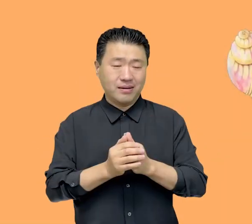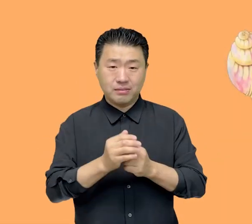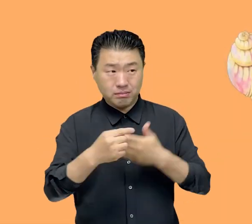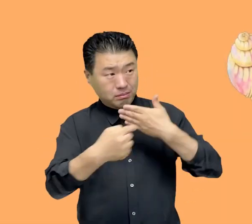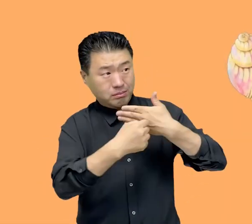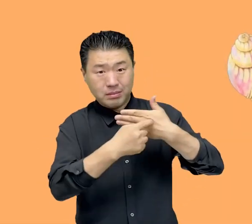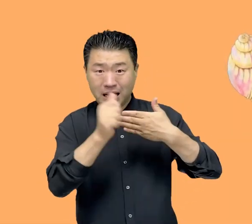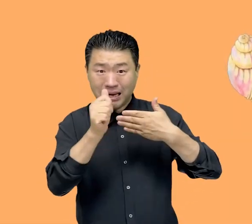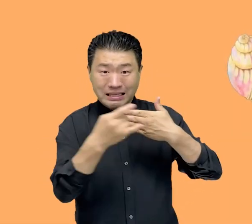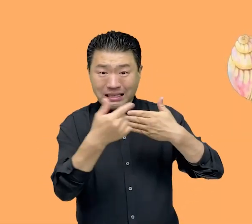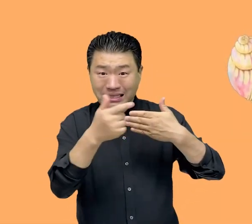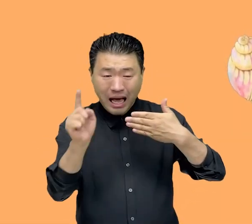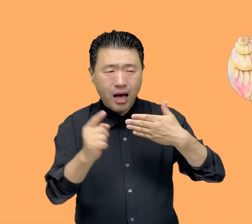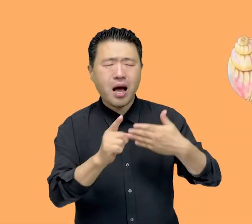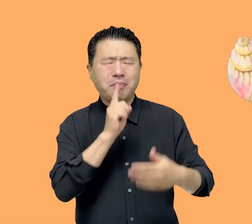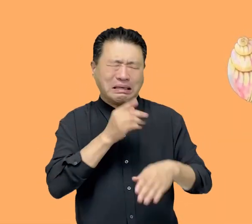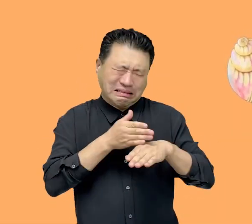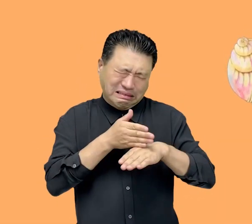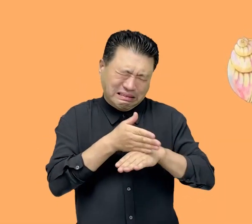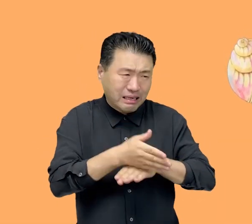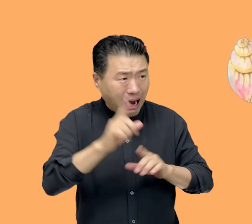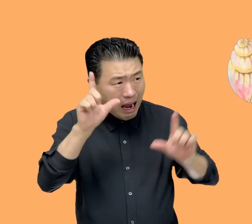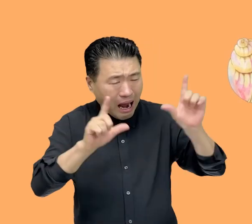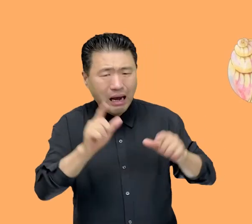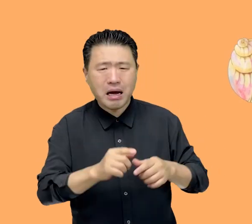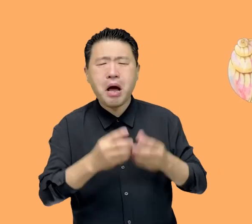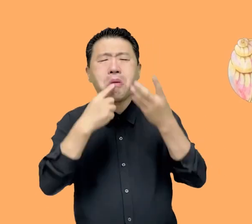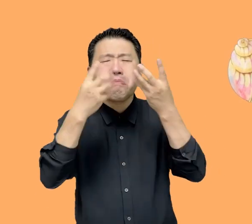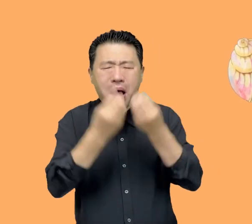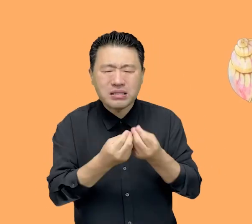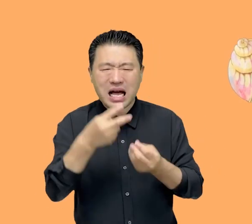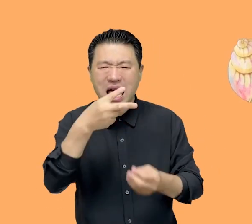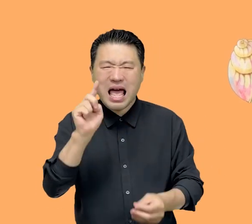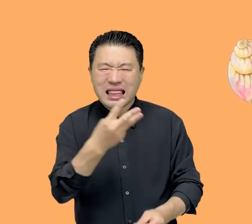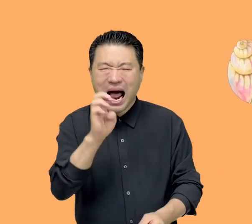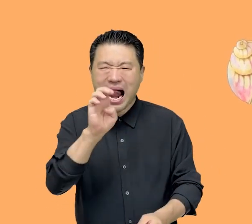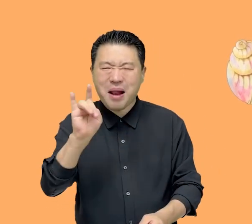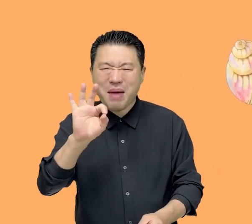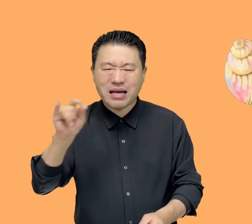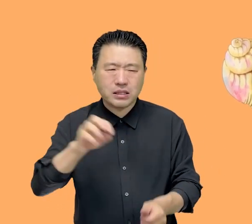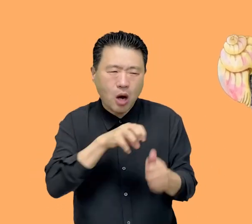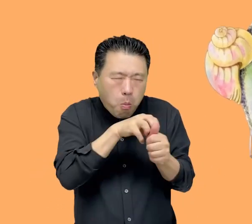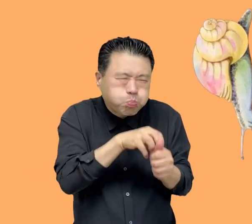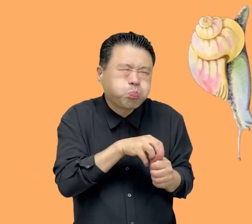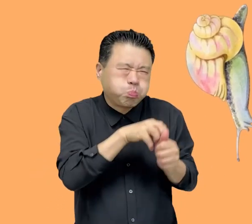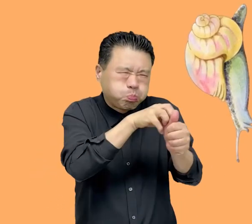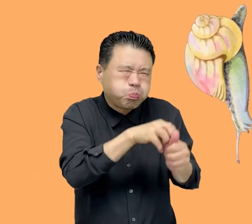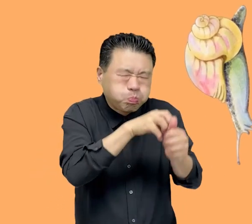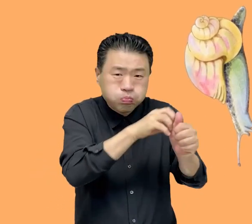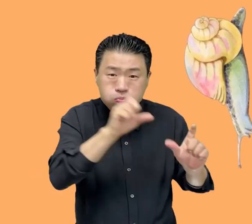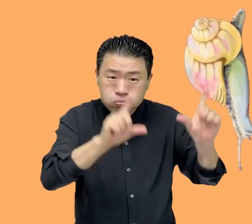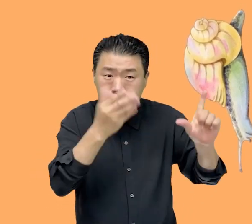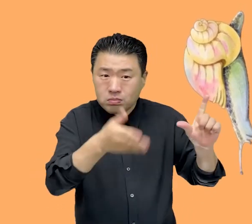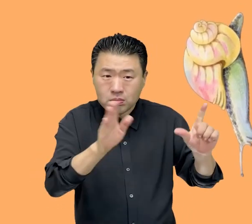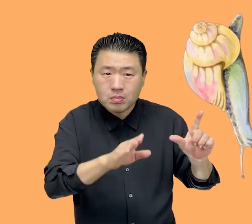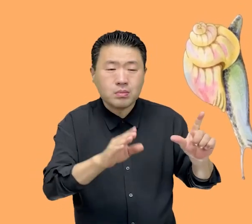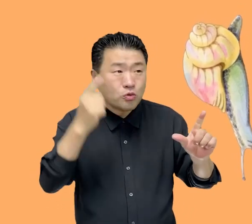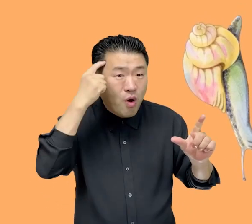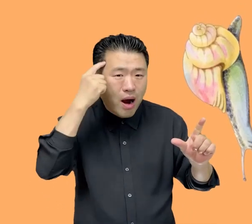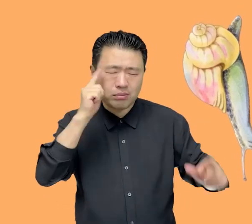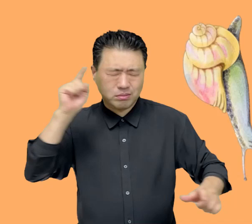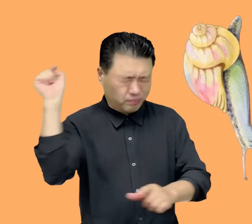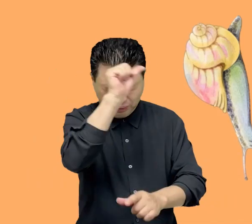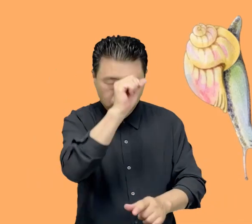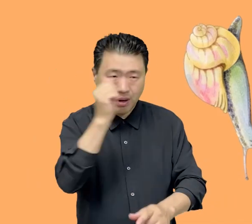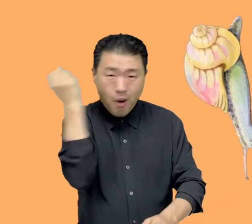희나는 겉보기에는 말이 늦어도 보통 늦은 게 아닌 달팽이지만 뇌는 빛의 속도로 움직이고